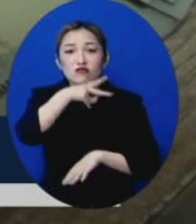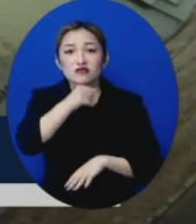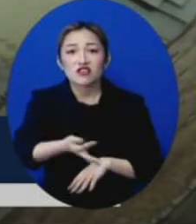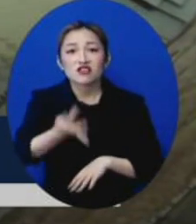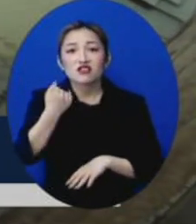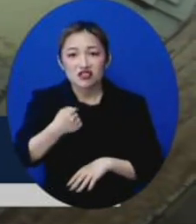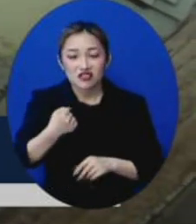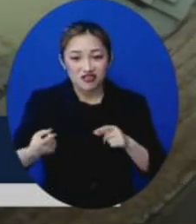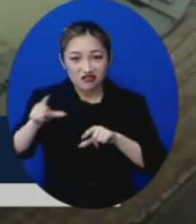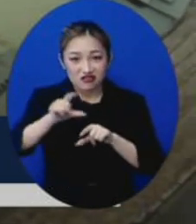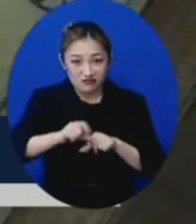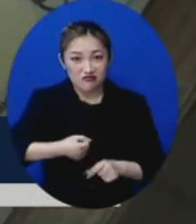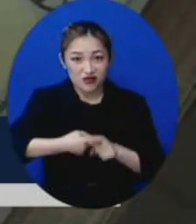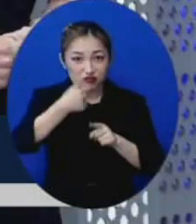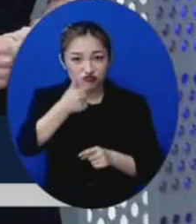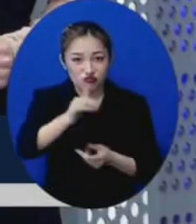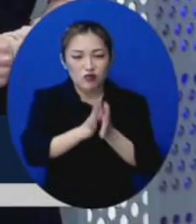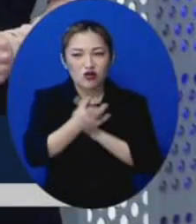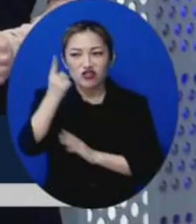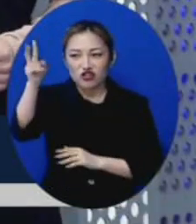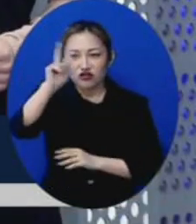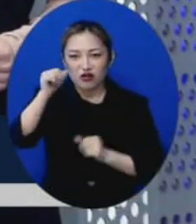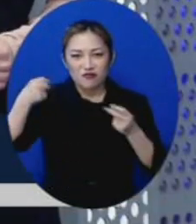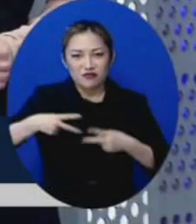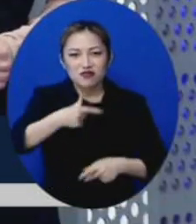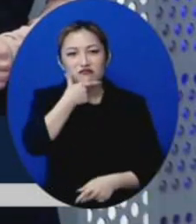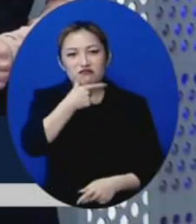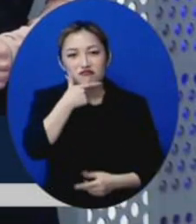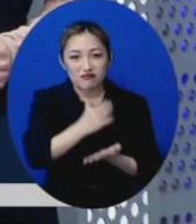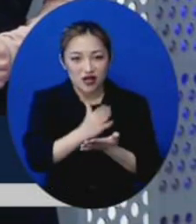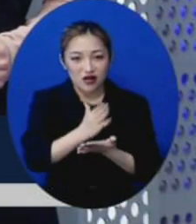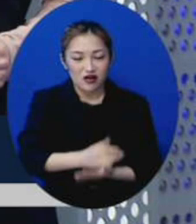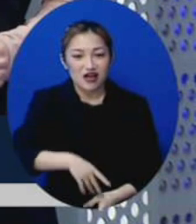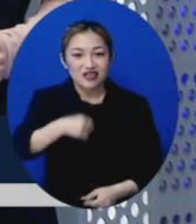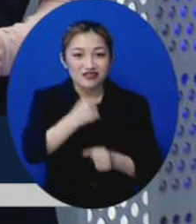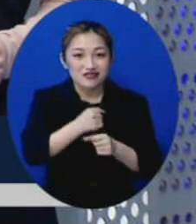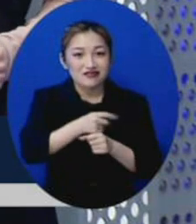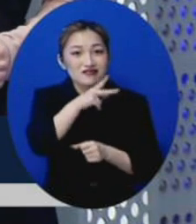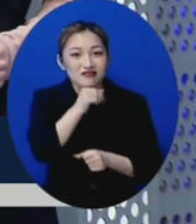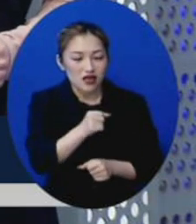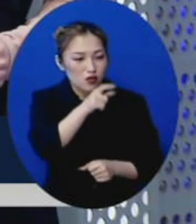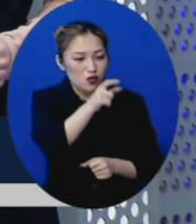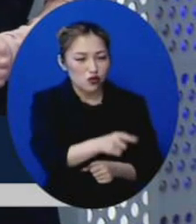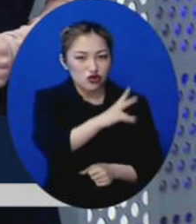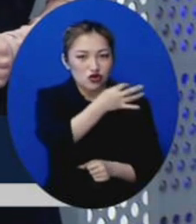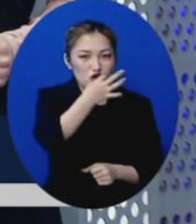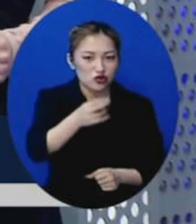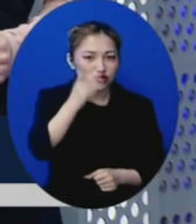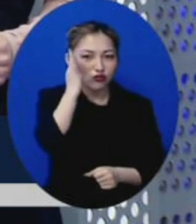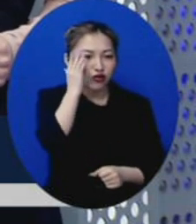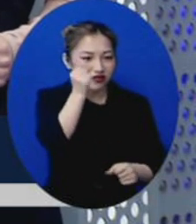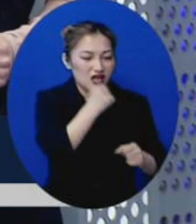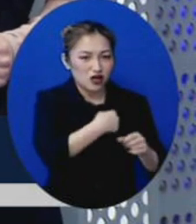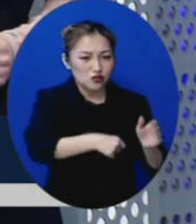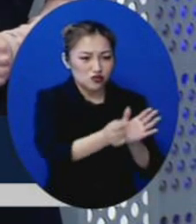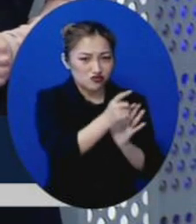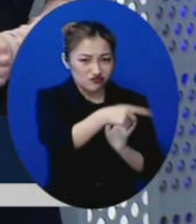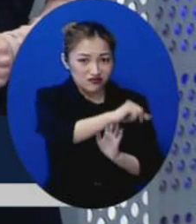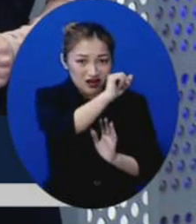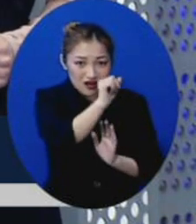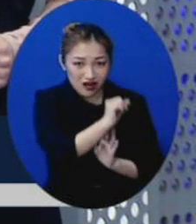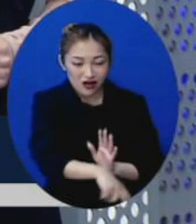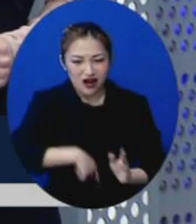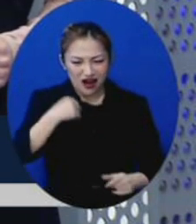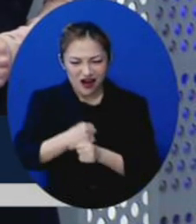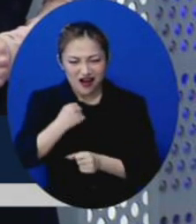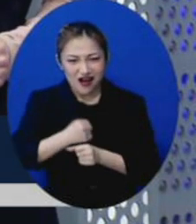хөлсний хэмжээ нэмэгдсэн ч 1 долларт хүрэхгүй юм а. Гэтэл хөдөлмөрийн хөлс гэдэг нь нэг талдаа хүний нөөцийн бодлогын нэг чухал асуудал юм. Хөдөлмөрөө